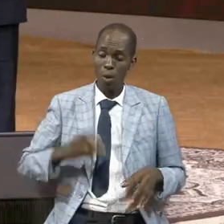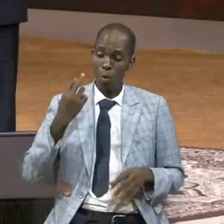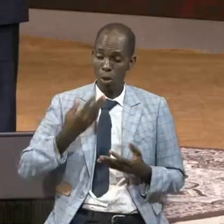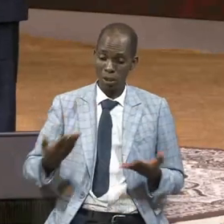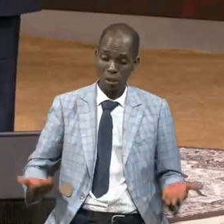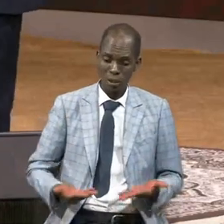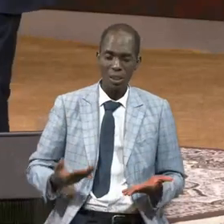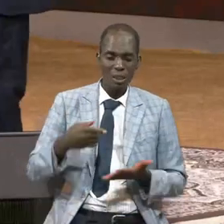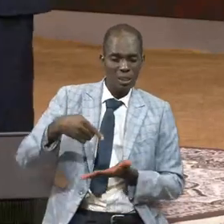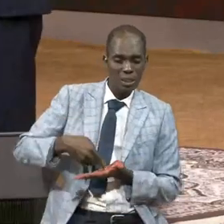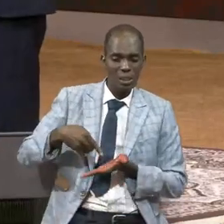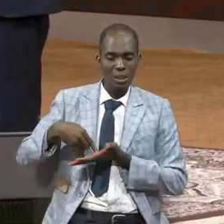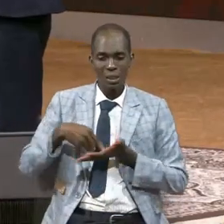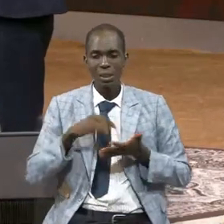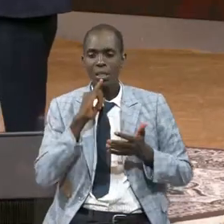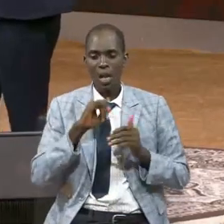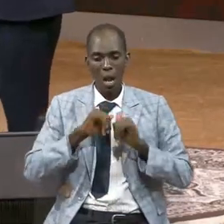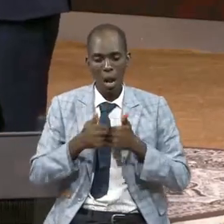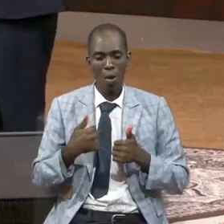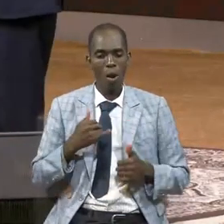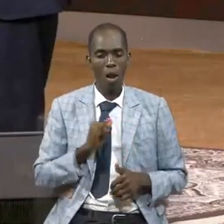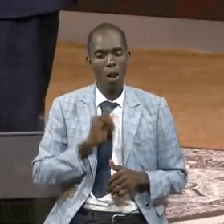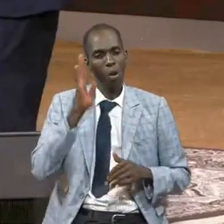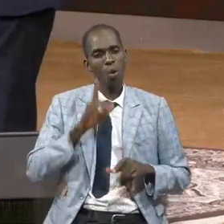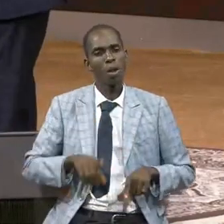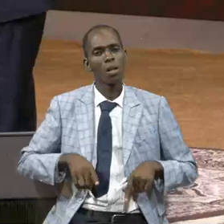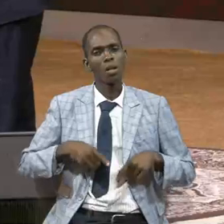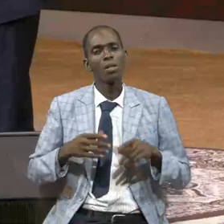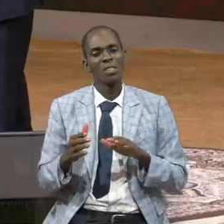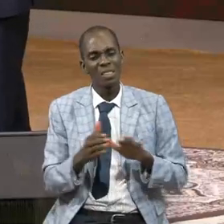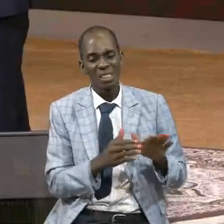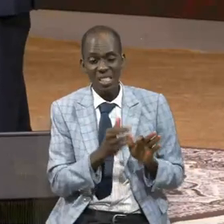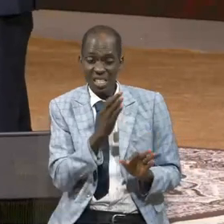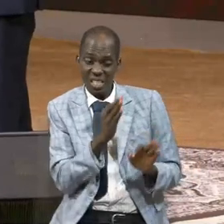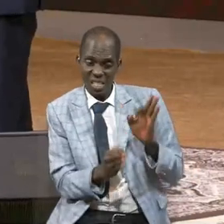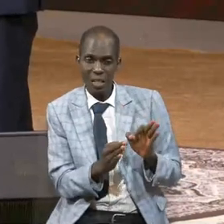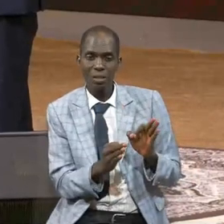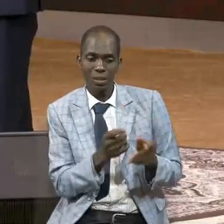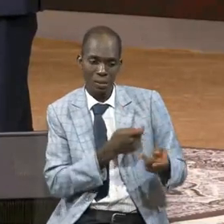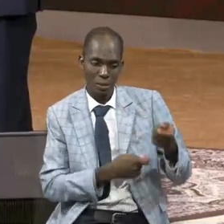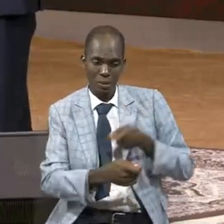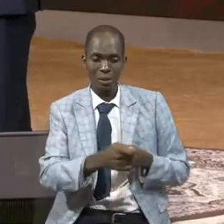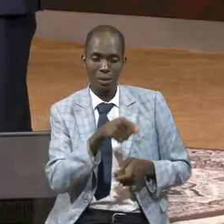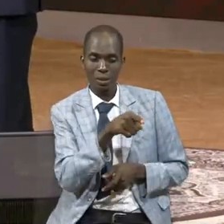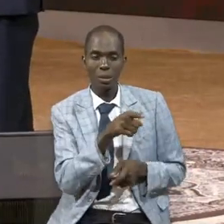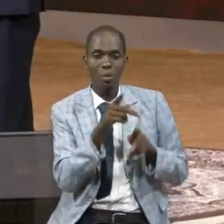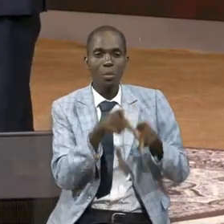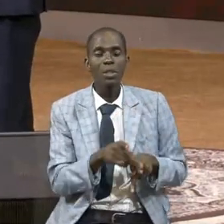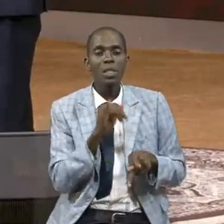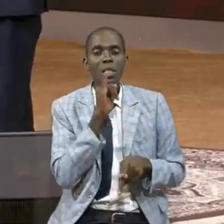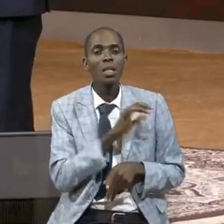voici tel que je vais vivre. Et si le frère là, la sœur là, si la seule était